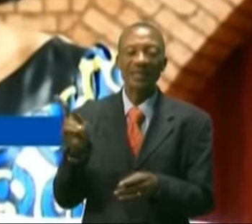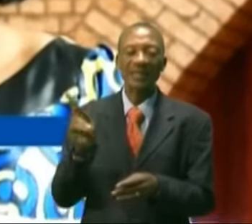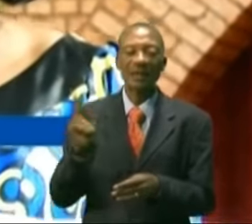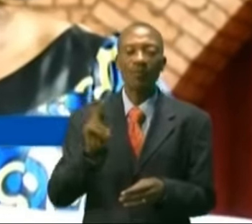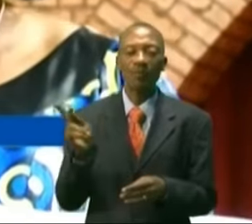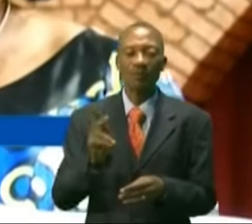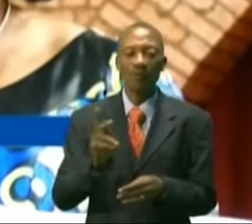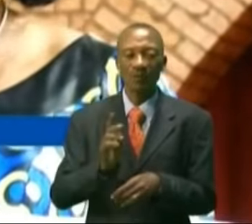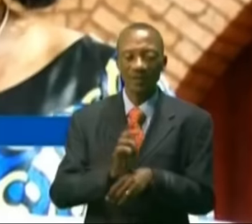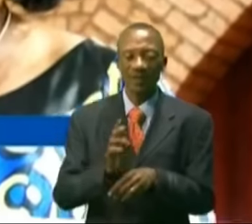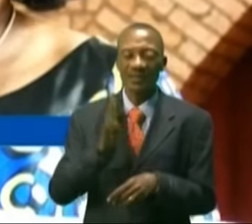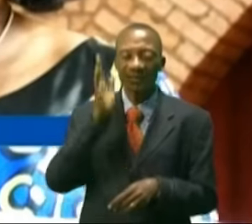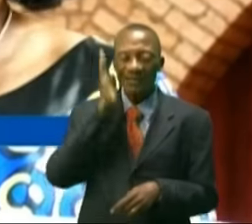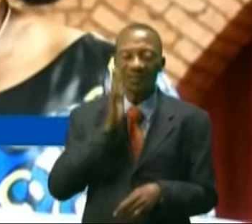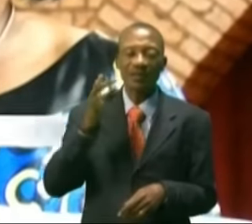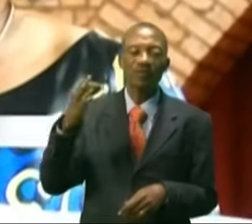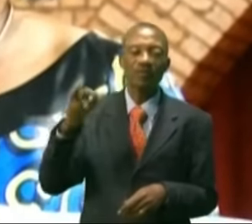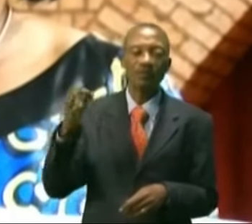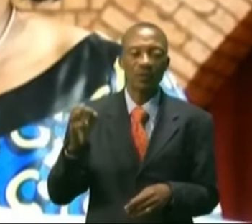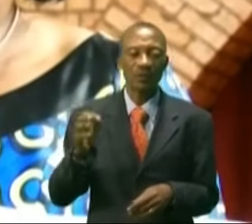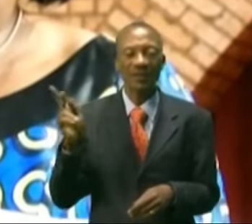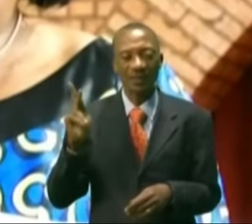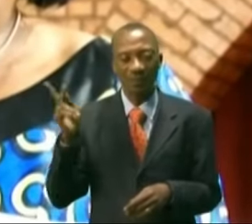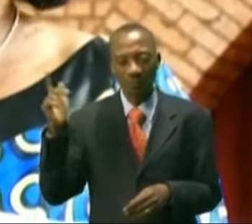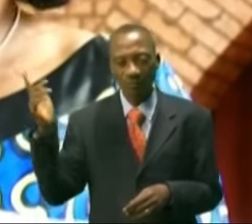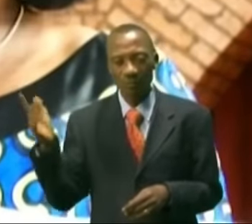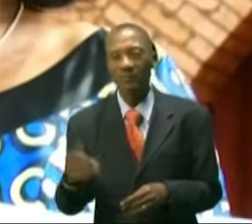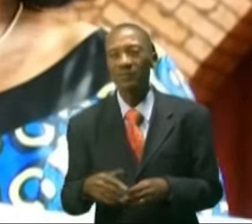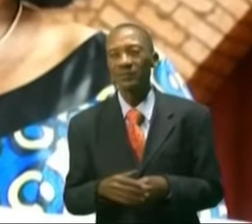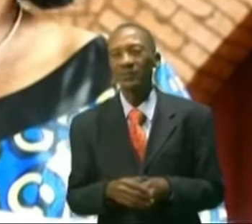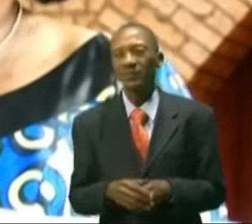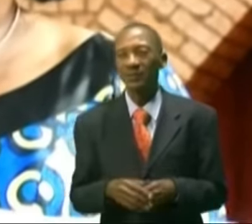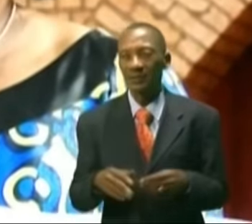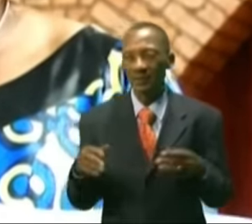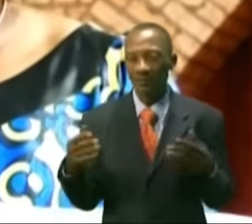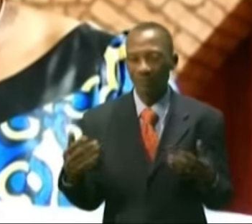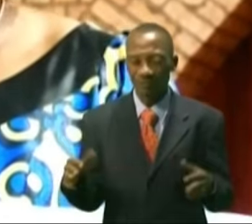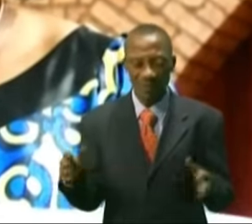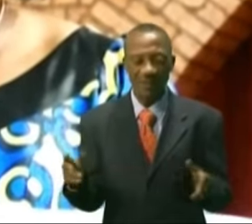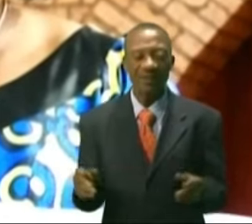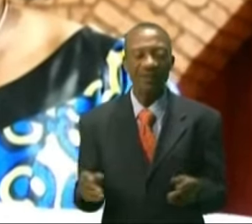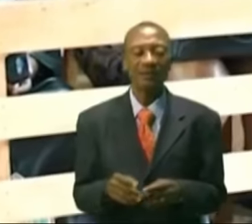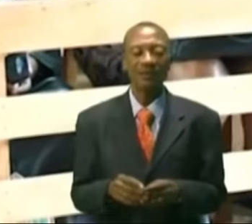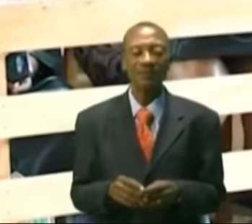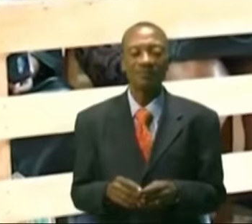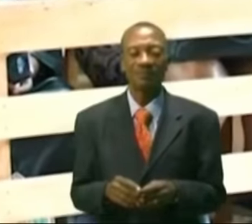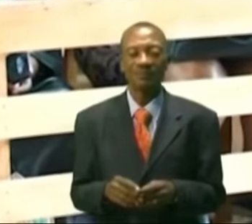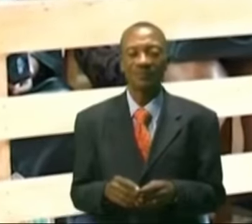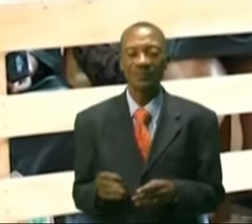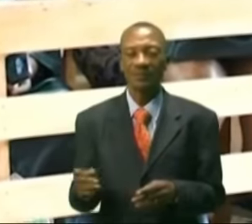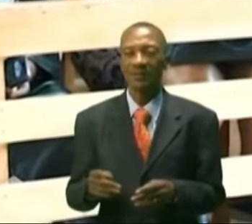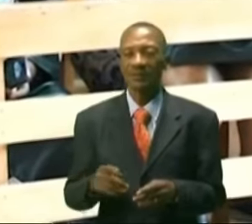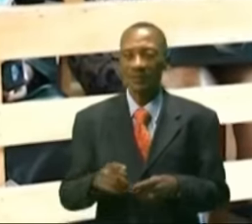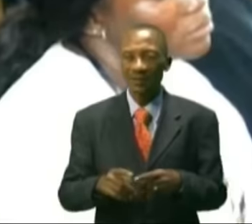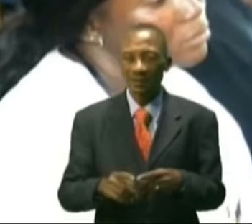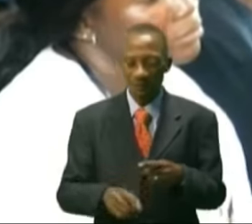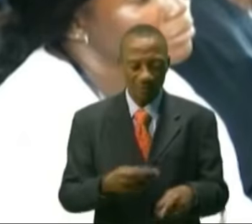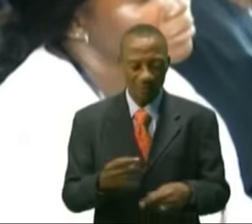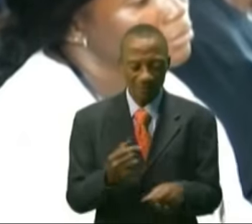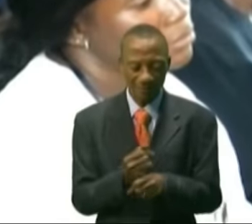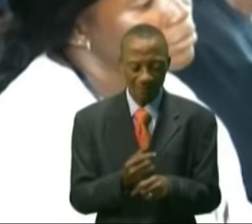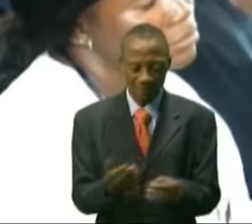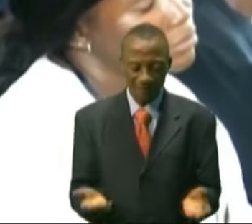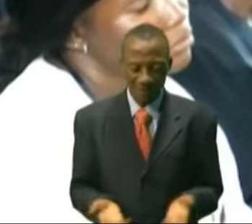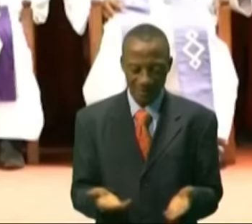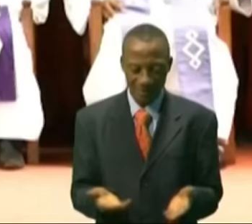lesquelles celle-ci est survenue m'ont profondément bouleversé. Les agents et cadres de l'RTNC,